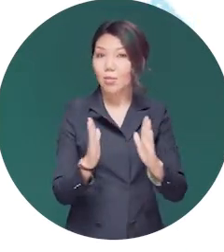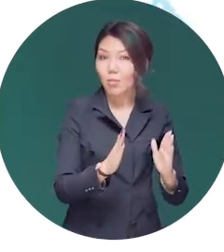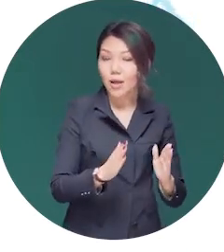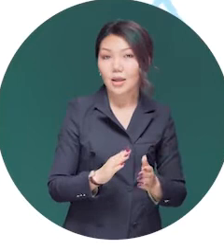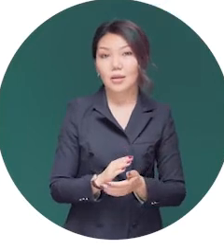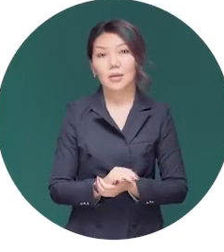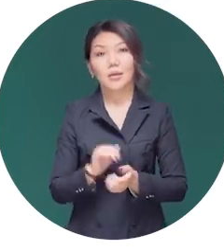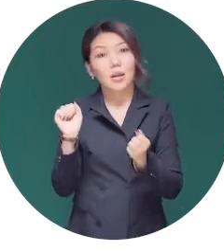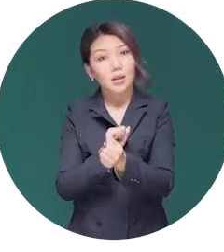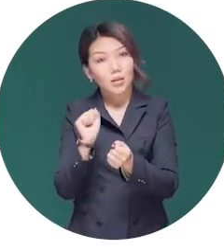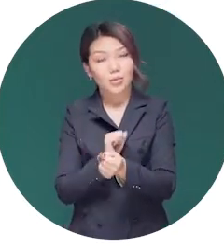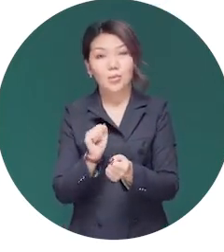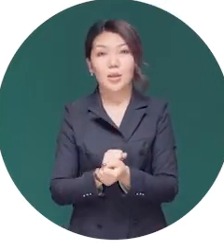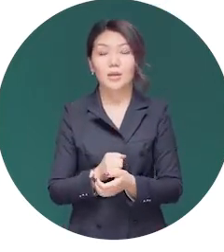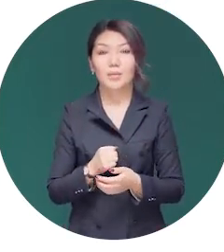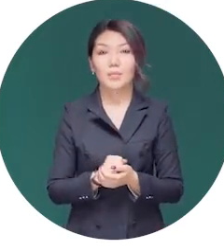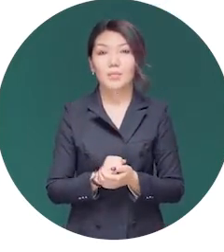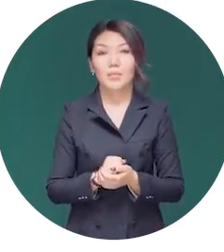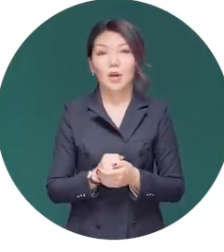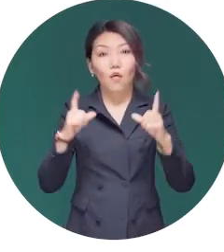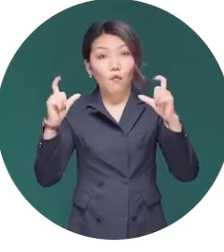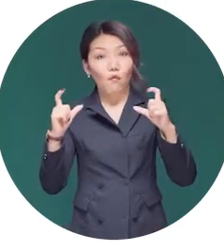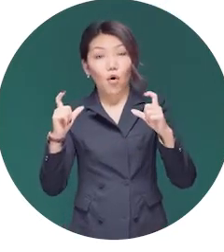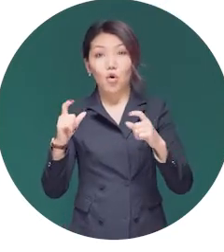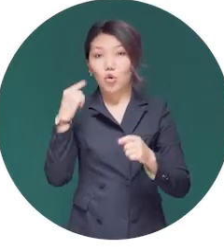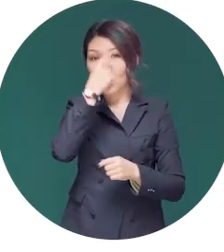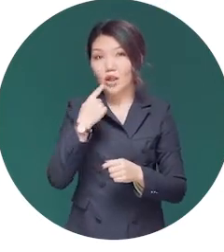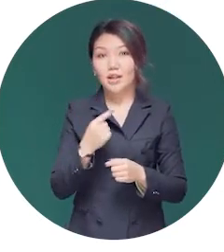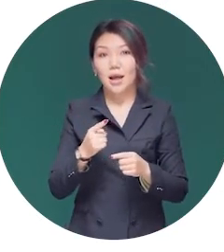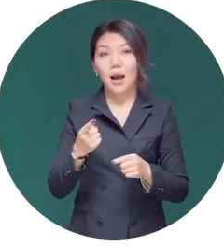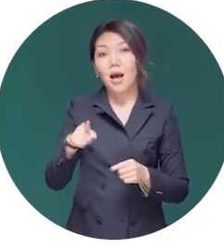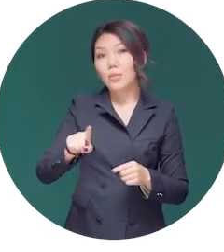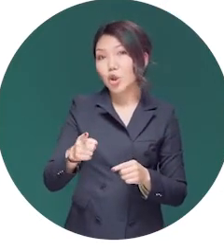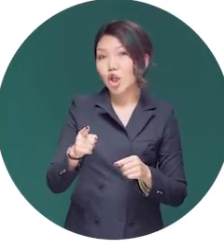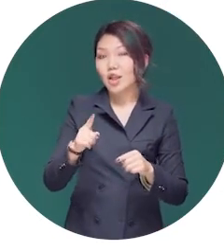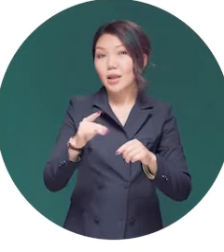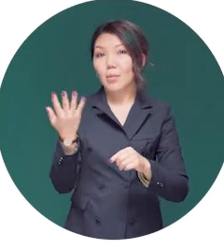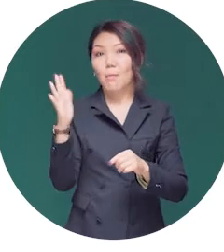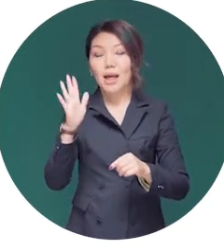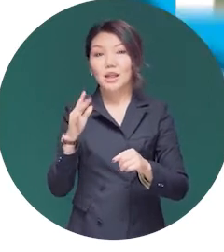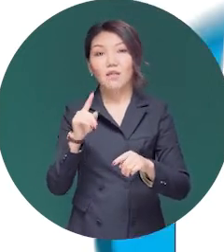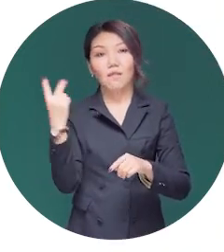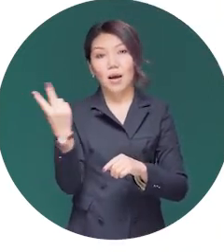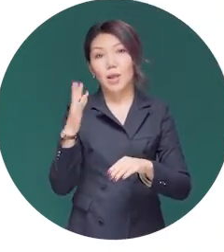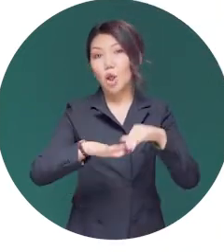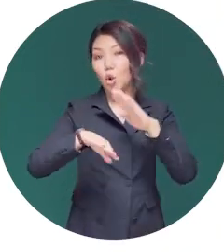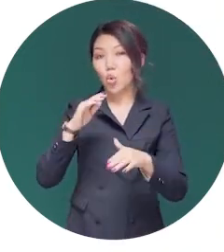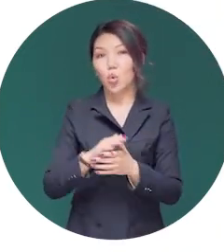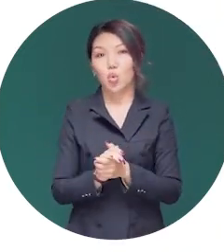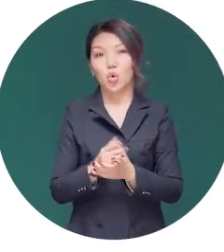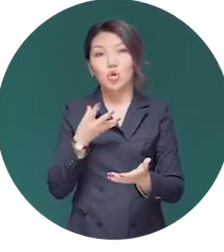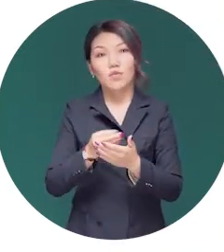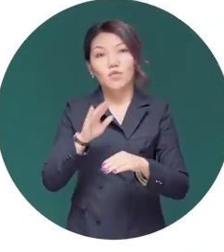персональные данные граждан, а также фото лица, отпечатки пальцев обеих рук, собственноручная подпись. Для